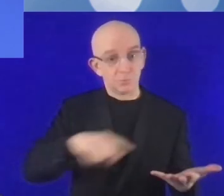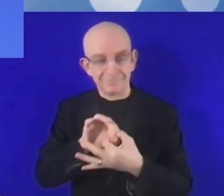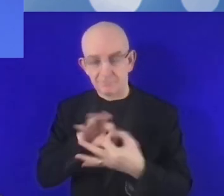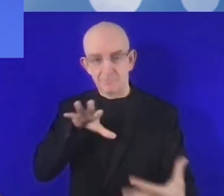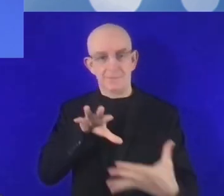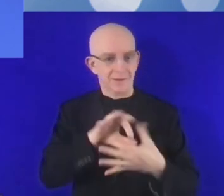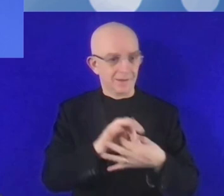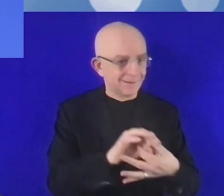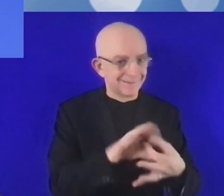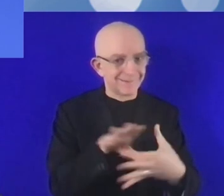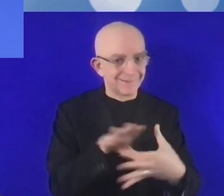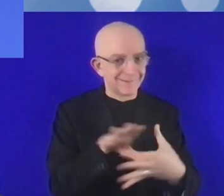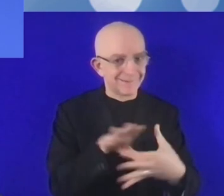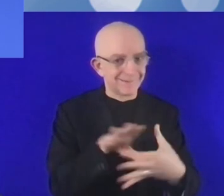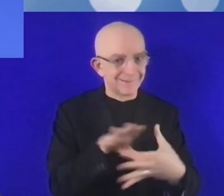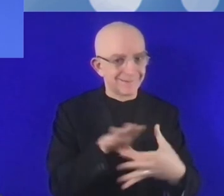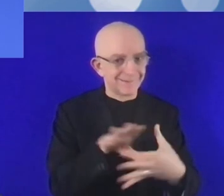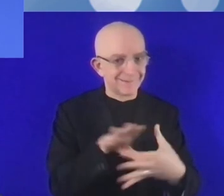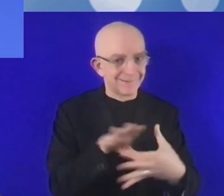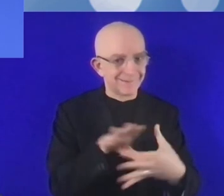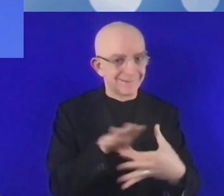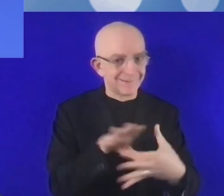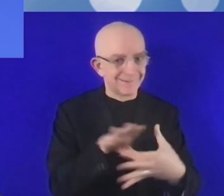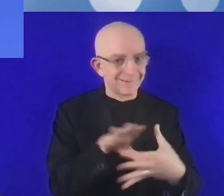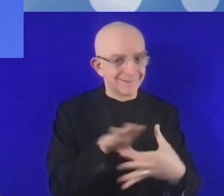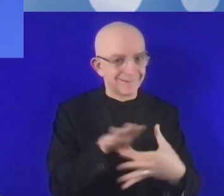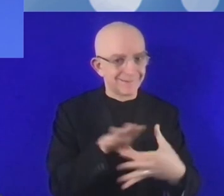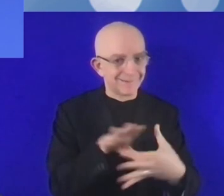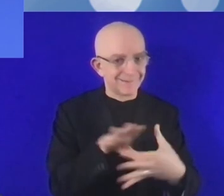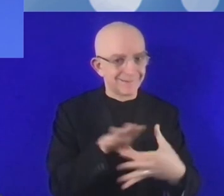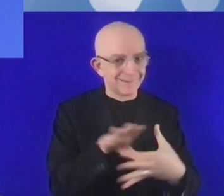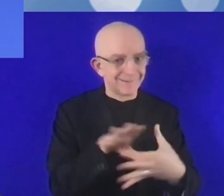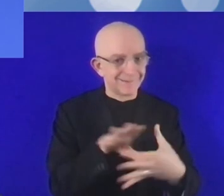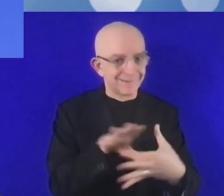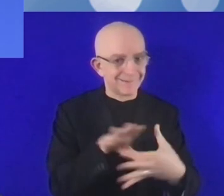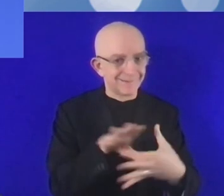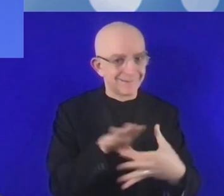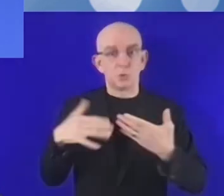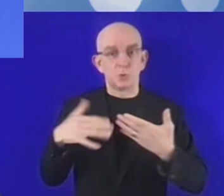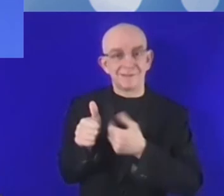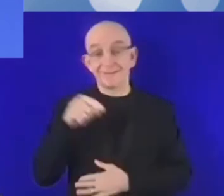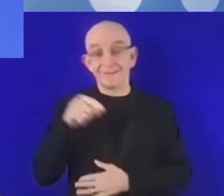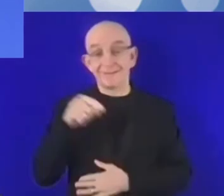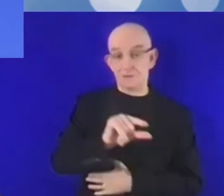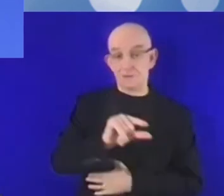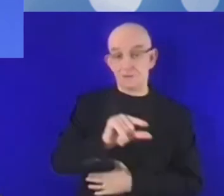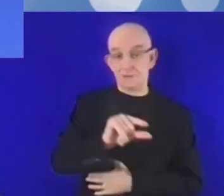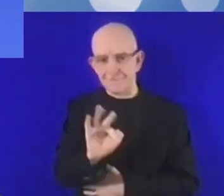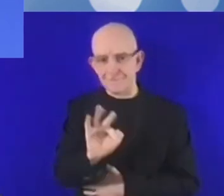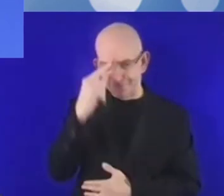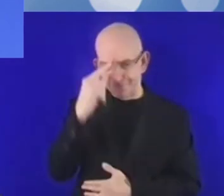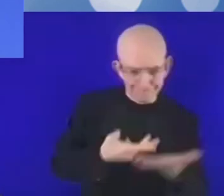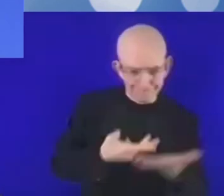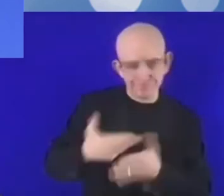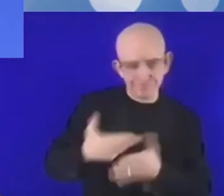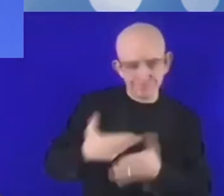而且我们也看到了那些不能使用网络的人被排除在外，这是非常